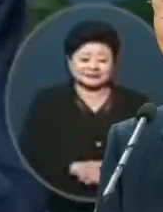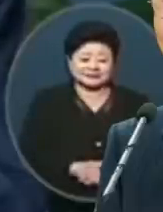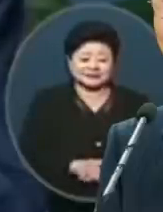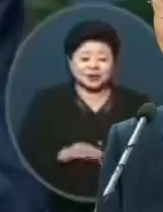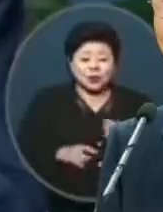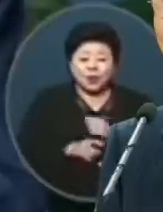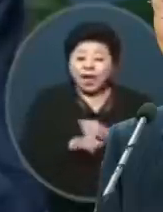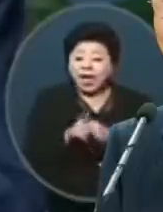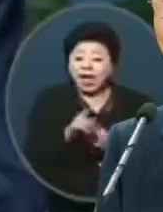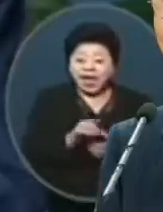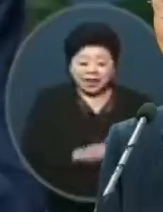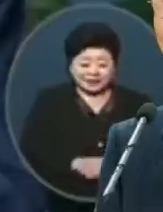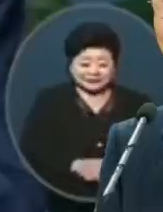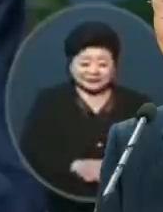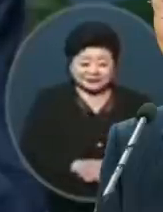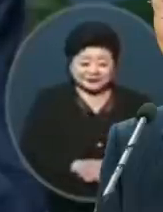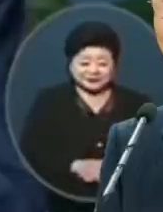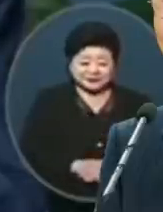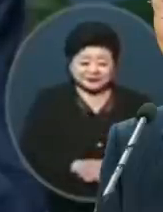왜 죄가 없습니까?